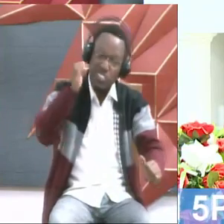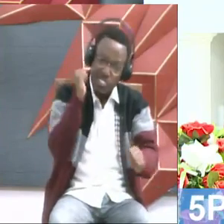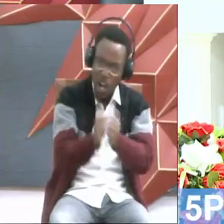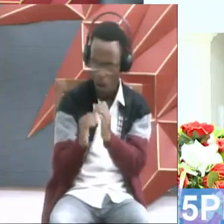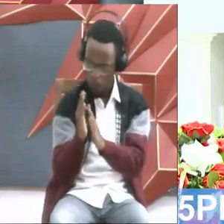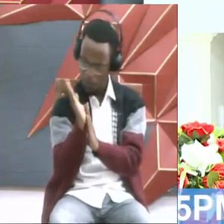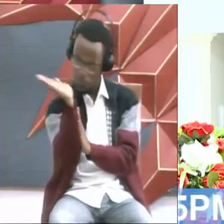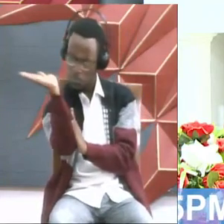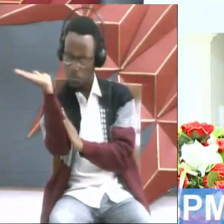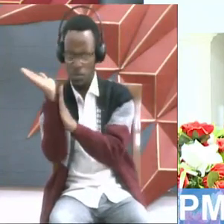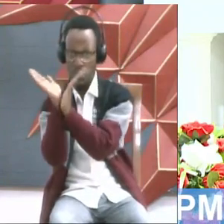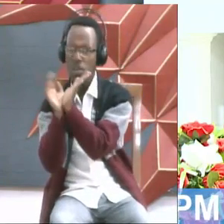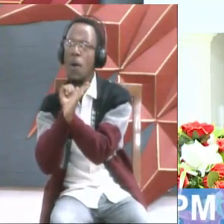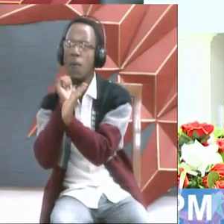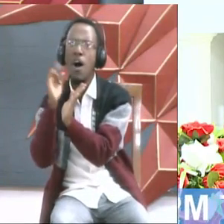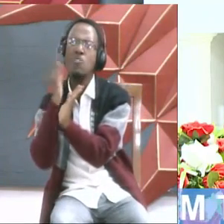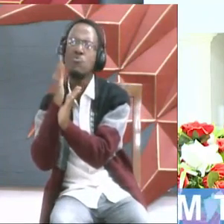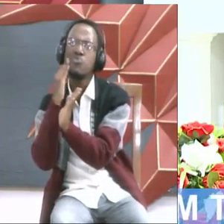tout serment.